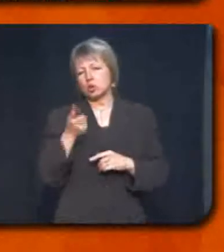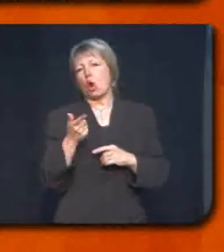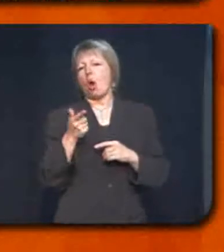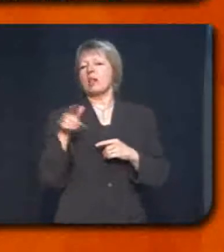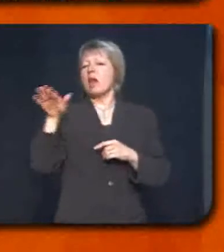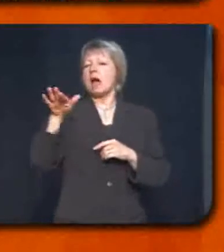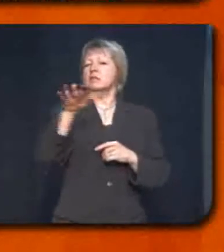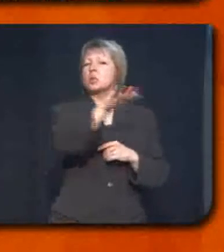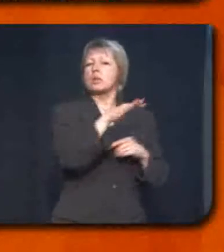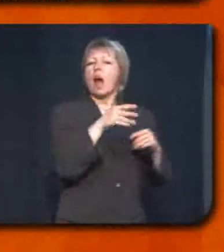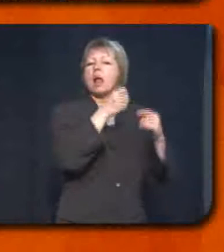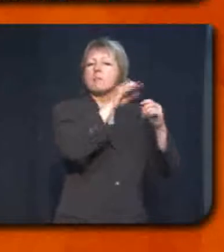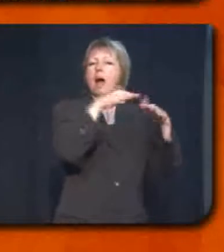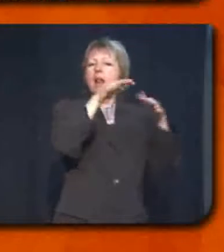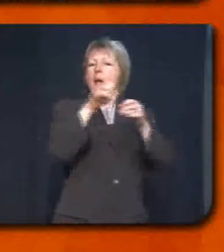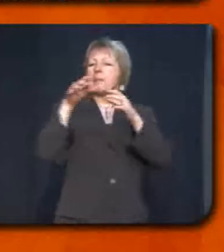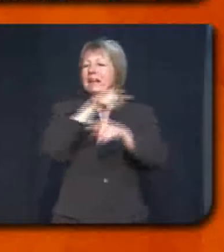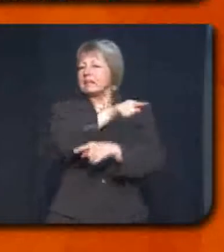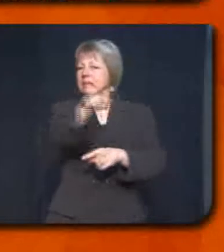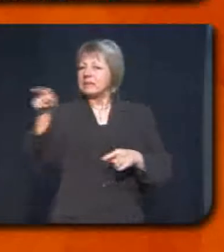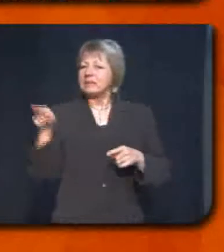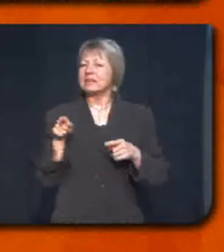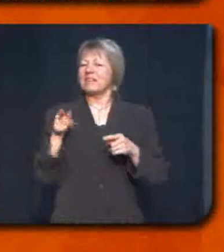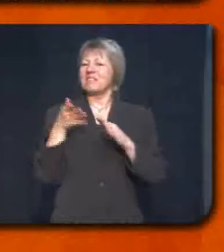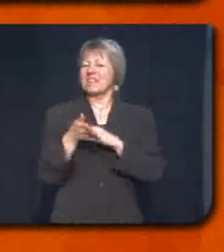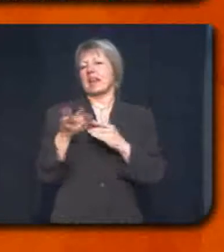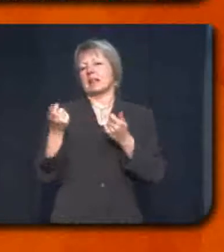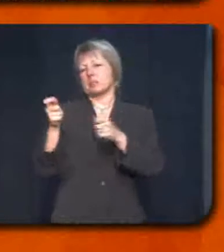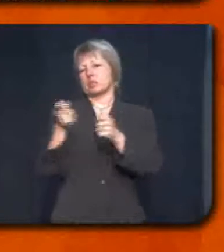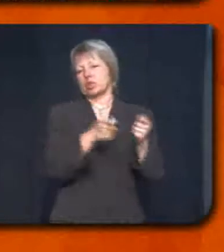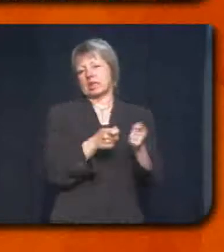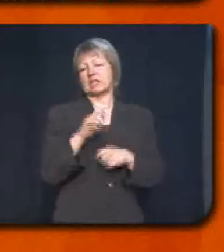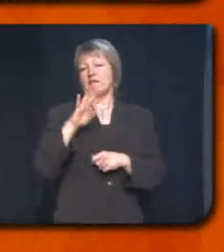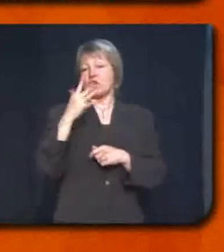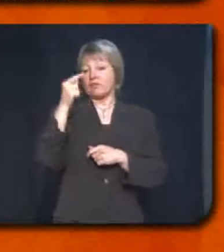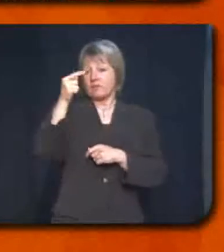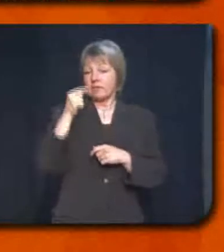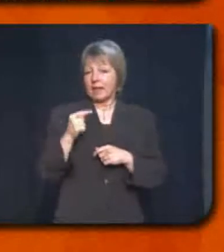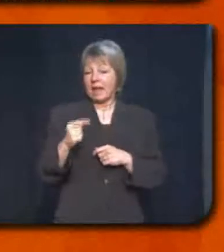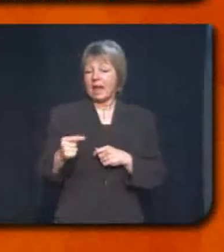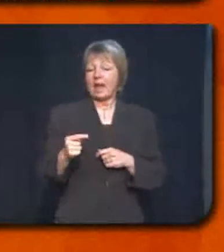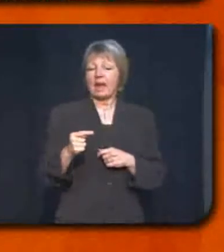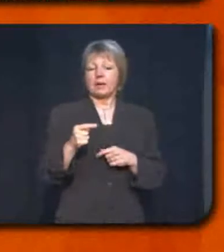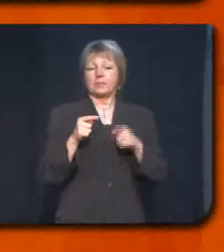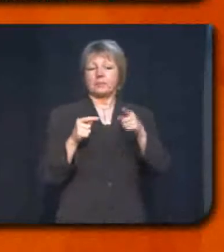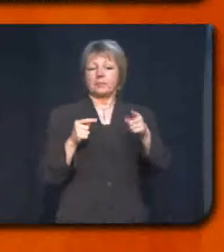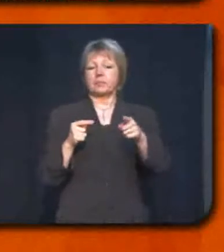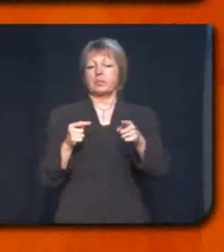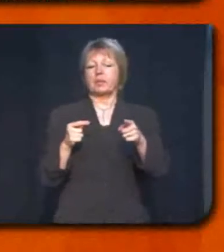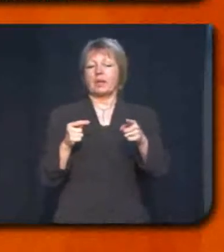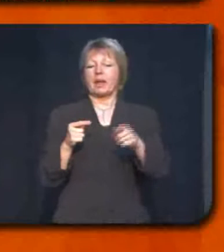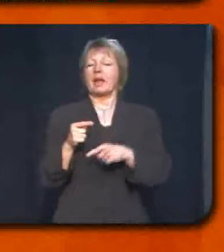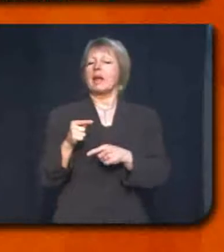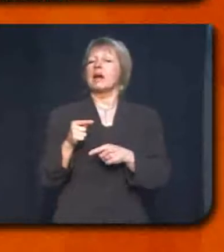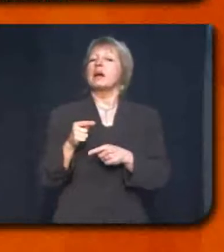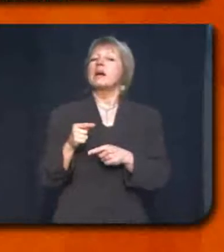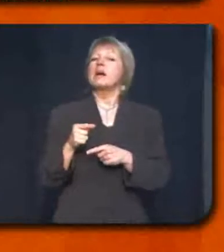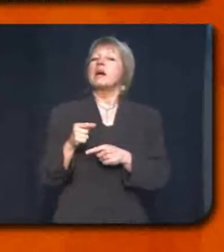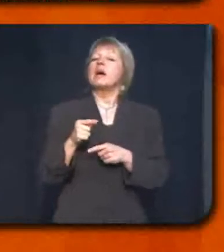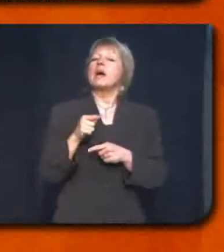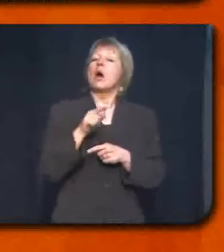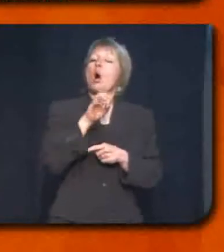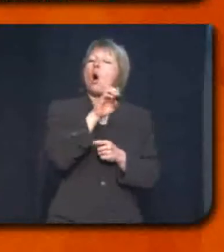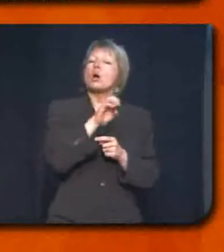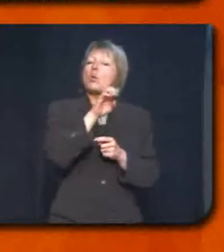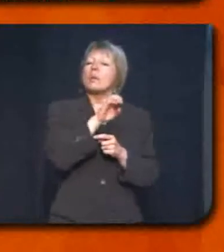beschlossen werden Punkt 5 das Europäische Parlament soll die Befugnisse halten die Immunität der Mittelgeber des europäischen